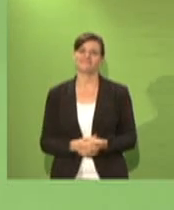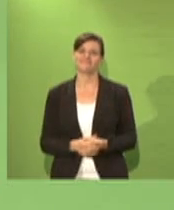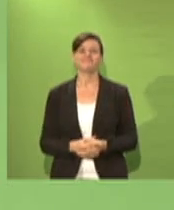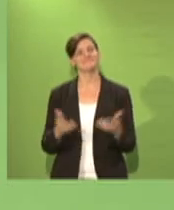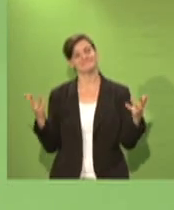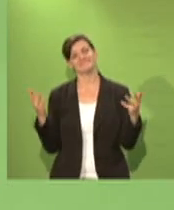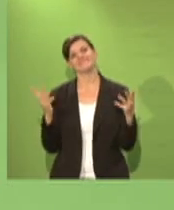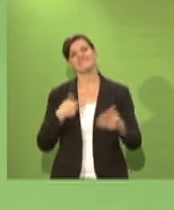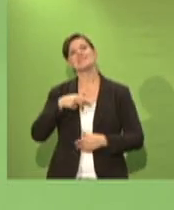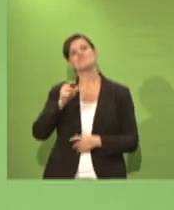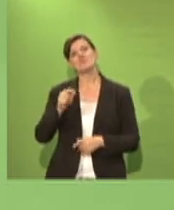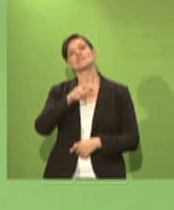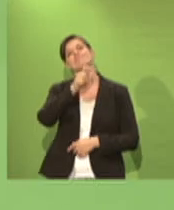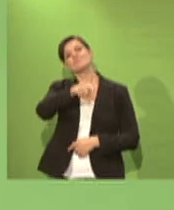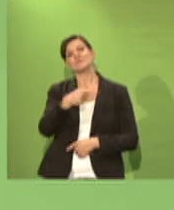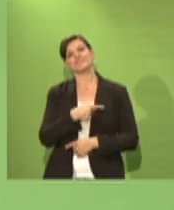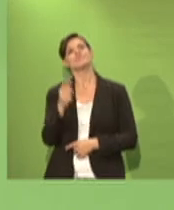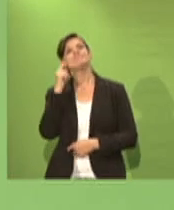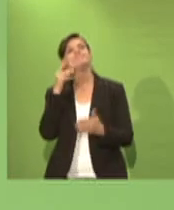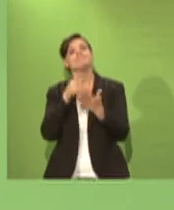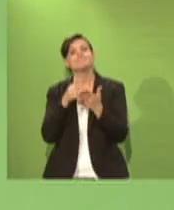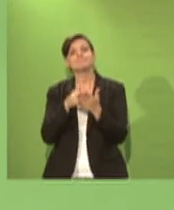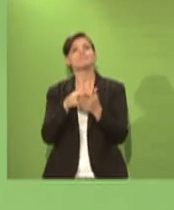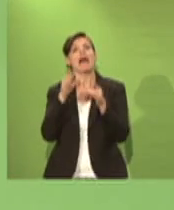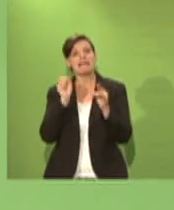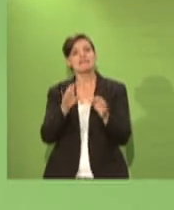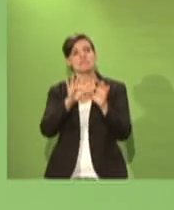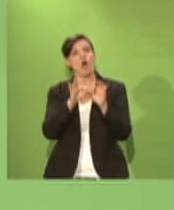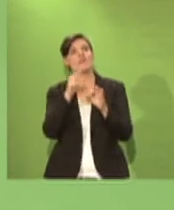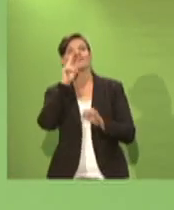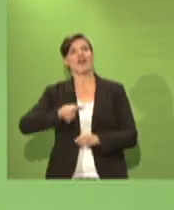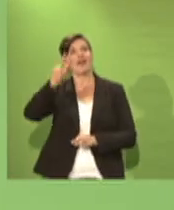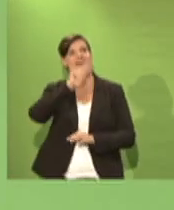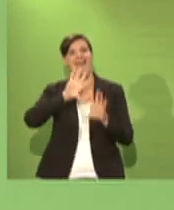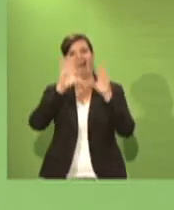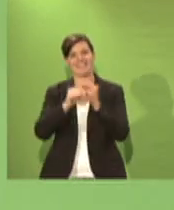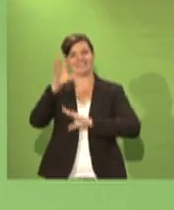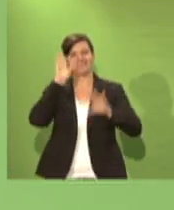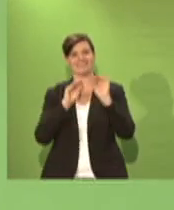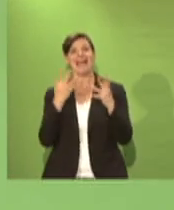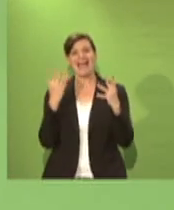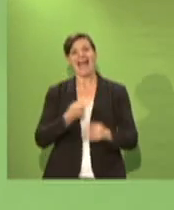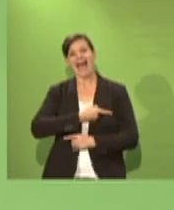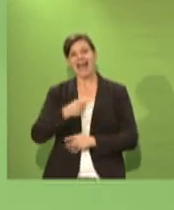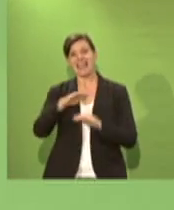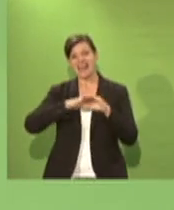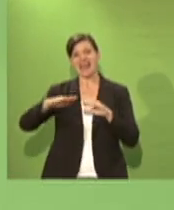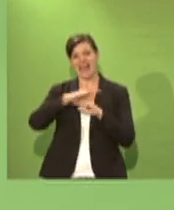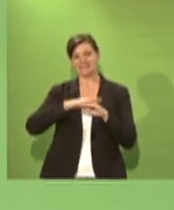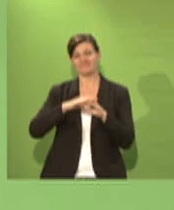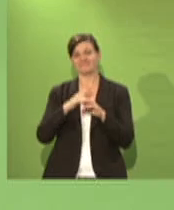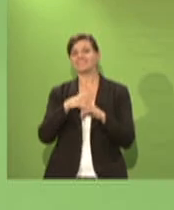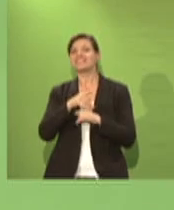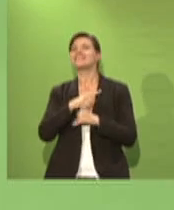und die Menschen Zugang geben, die ansonsten nicht teilhaben könnten. Das ist leider nicht in allen Landesverbänden so und deswegen sind wir in NRW ziemlich